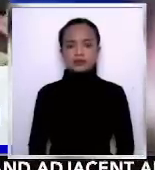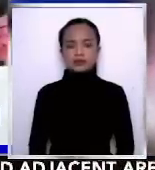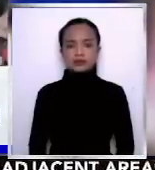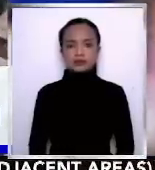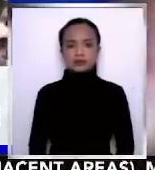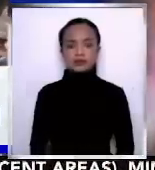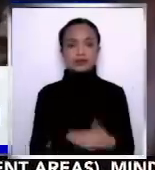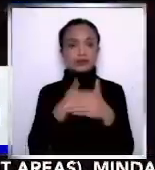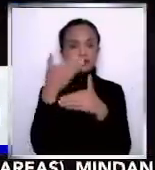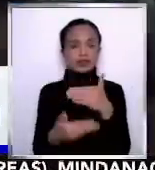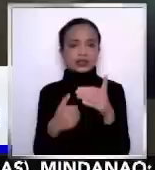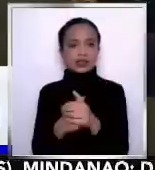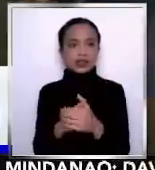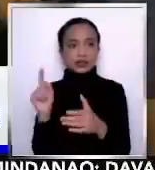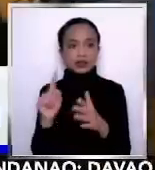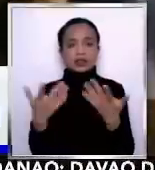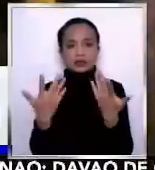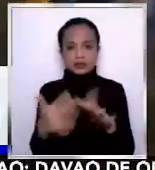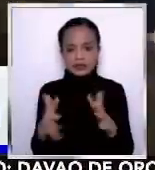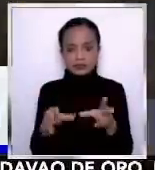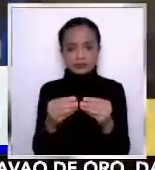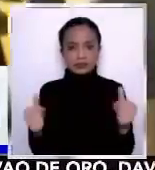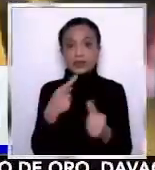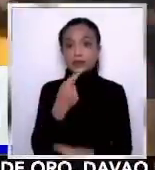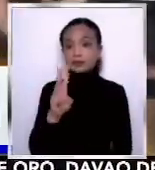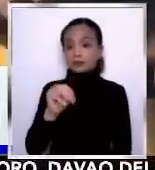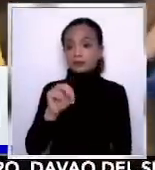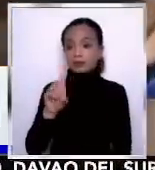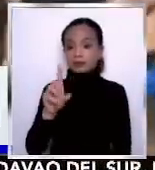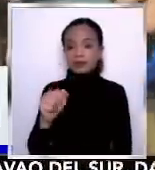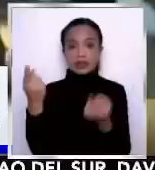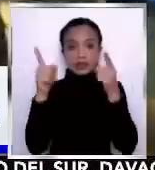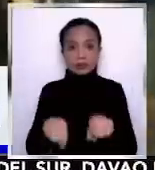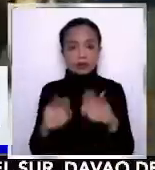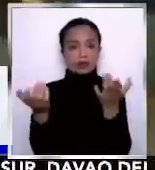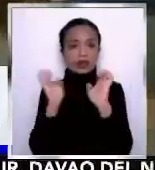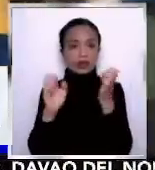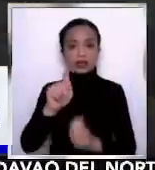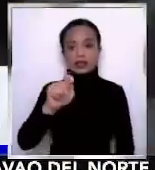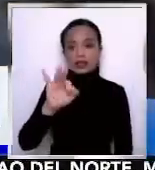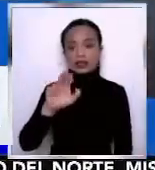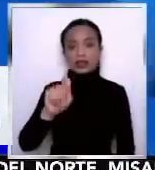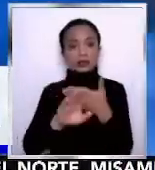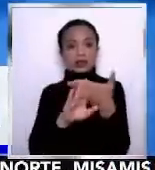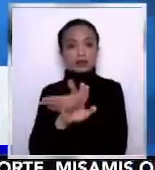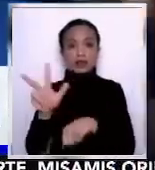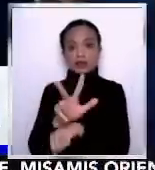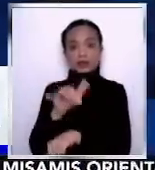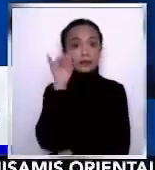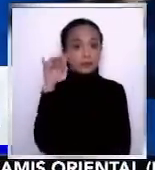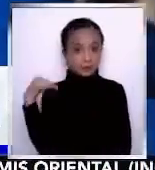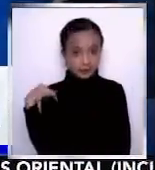Kalaunay naawat din ang bugbugan. Ayon sa MMDA, nangyari ang komosyon sa EDSA TAF sa Pasay bago mag-alas 3 ng hapon kahapon, kasunod